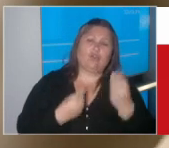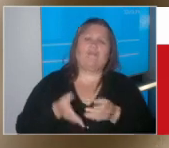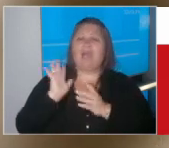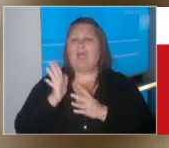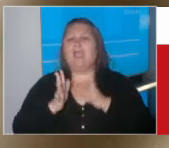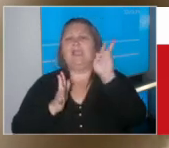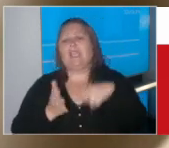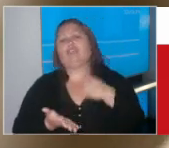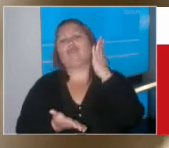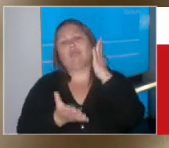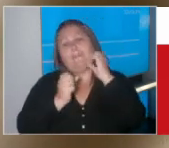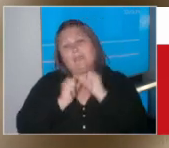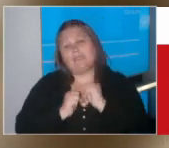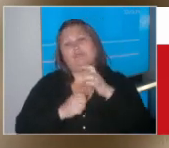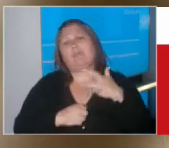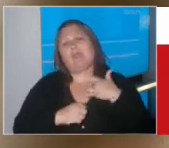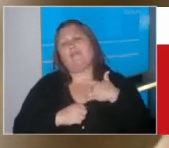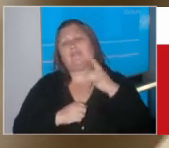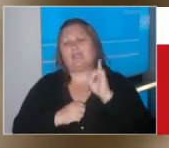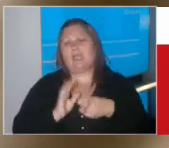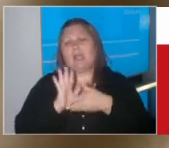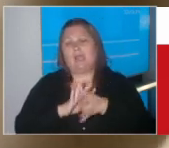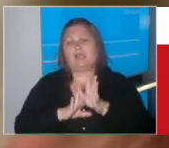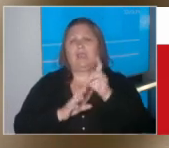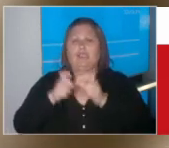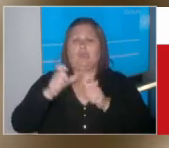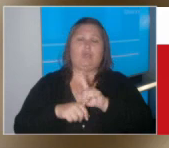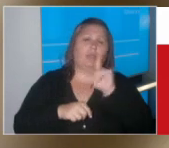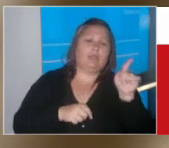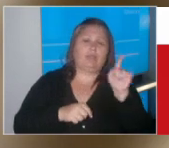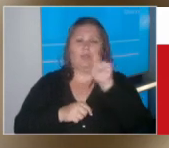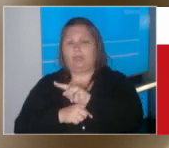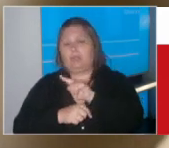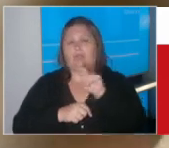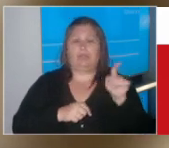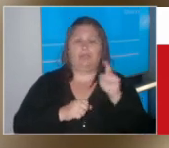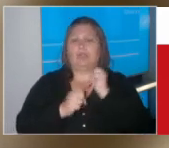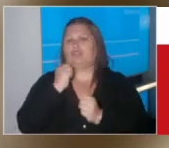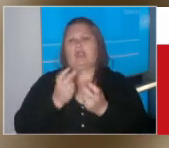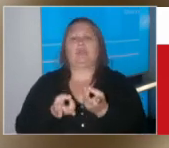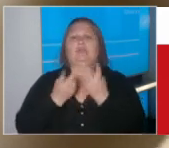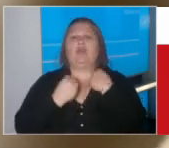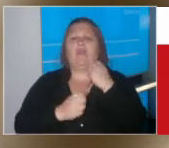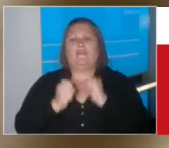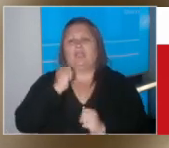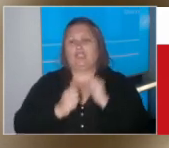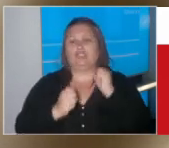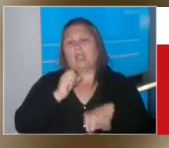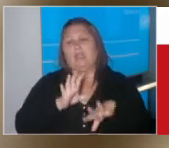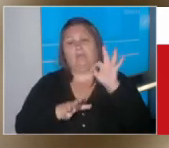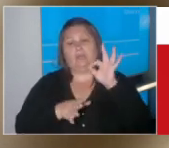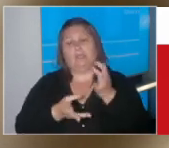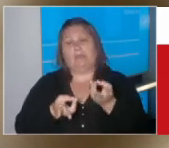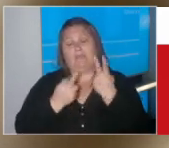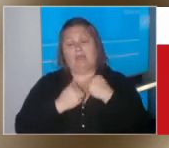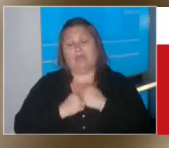בייס, שם הלב, ושם צריך ללכת. אנשים שעוברים מפה לשם, קשה מאוד לחזור, קשה מאוד למצוא את עצמם בחזרה,